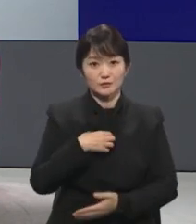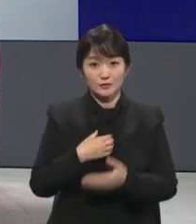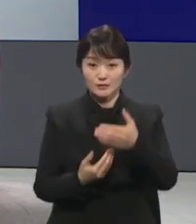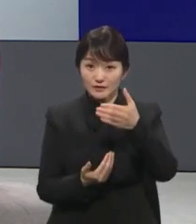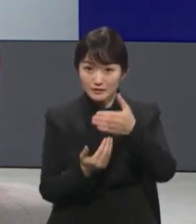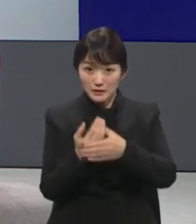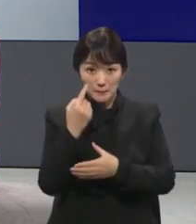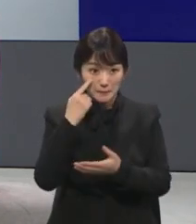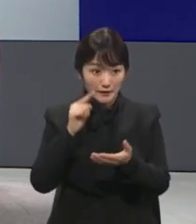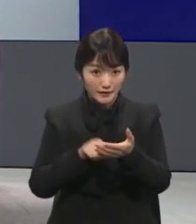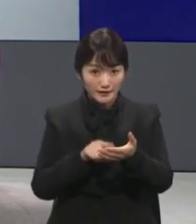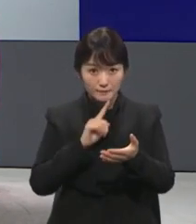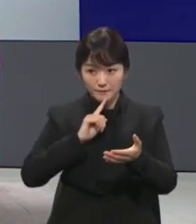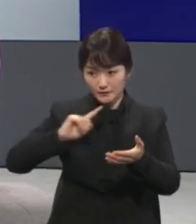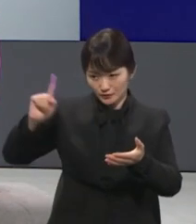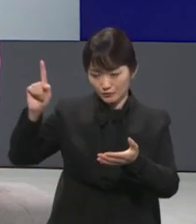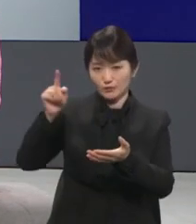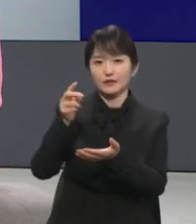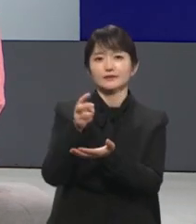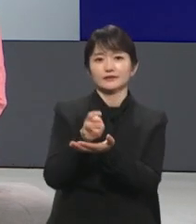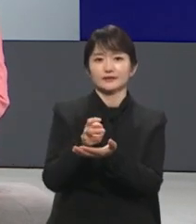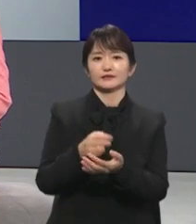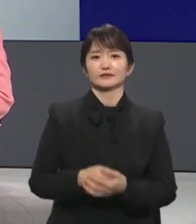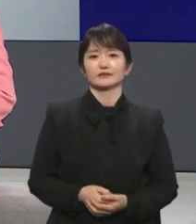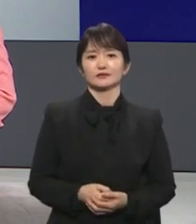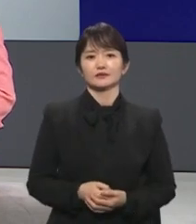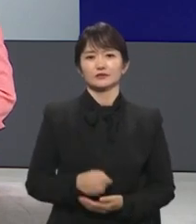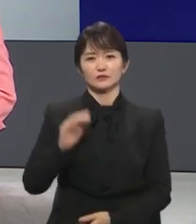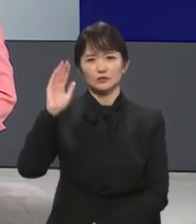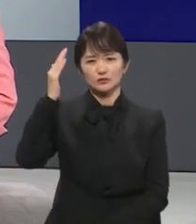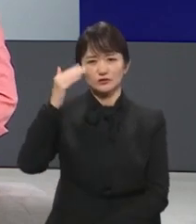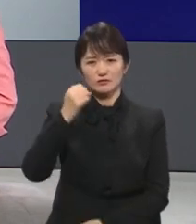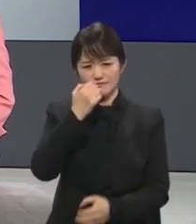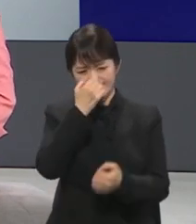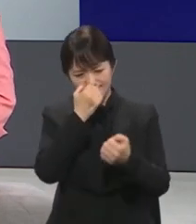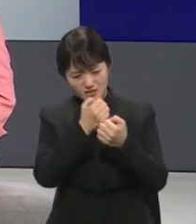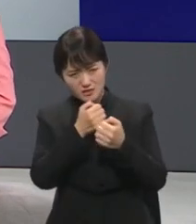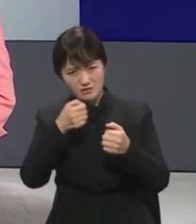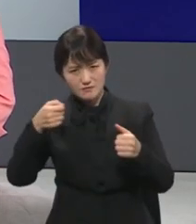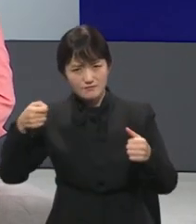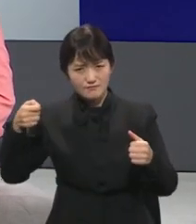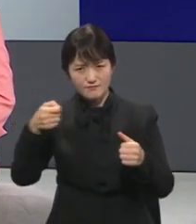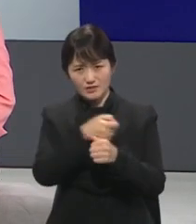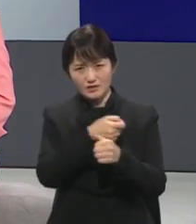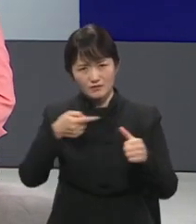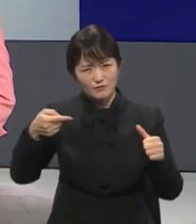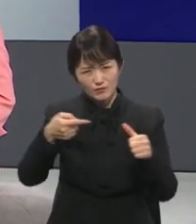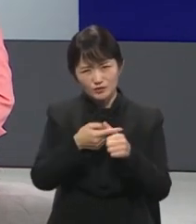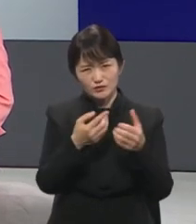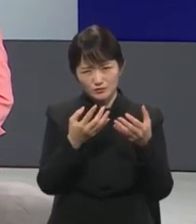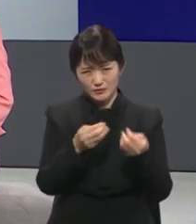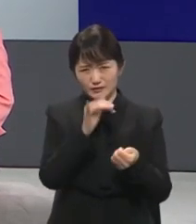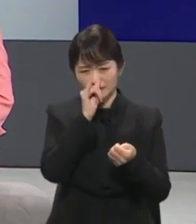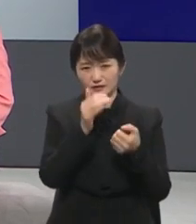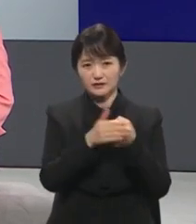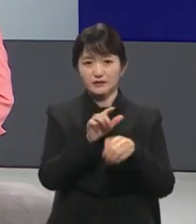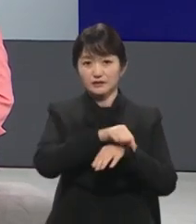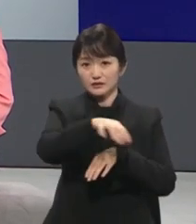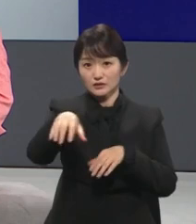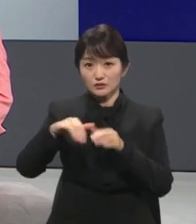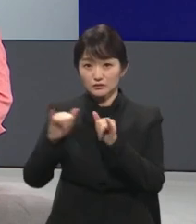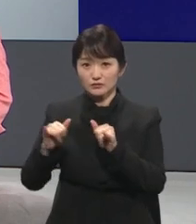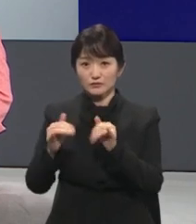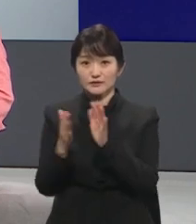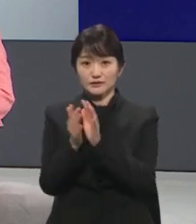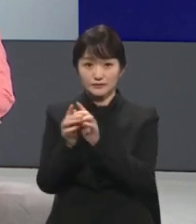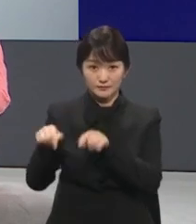요소를 발견하면 신고하는 제도입니다 아 요즘 아무래도 이제 좀 무지마 범죄들도 많았고 하니까 지역 주민들이 직접